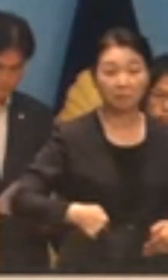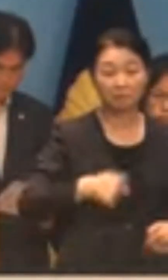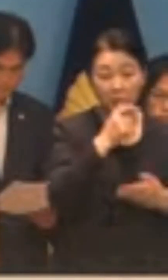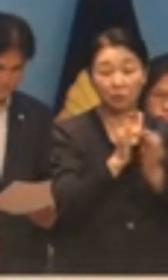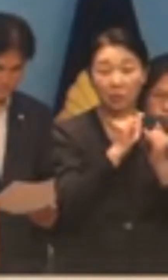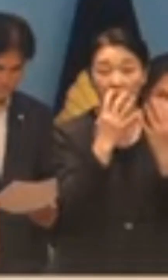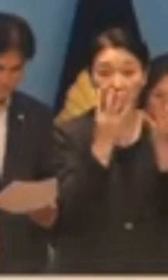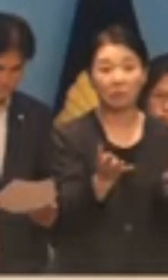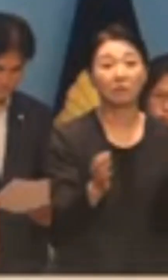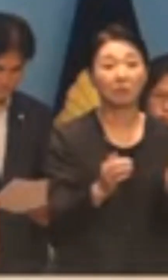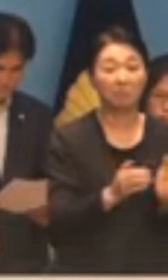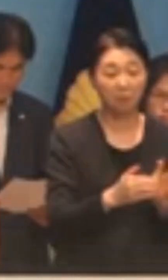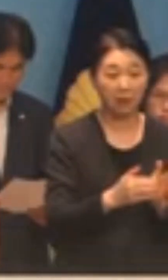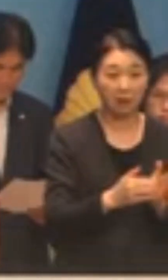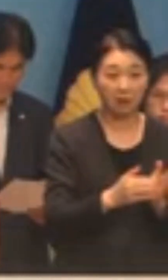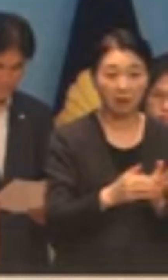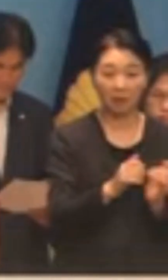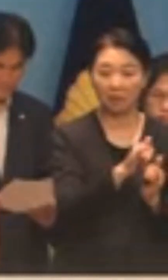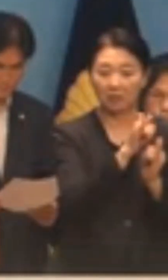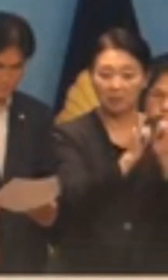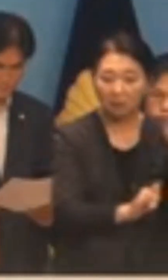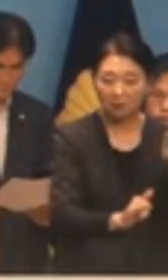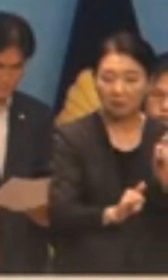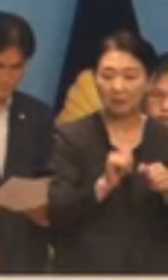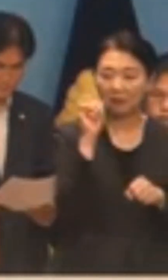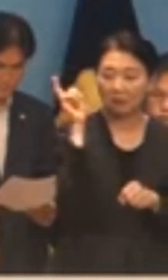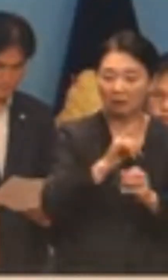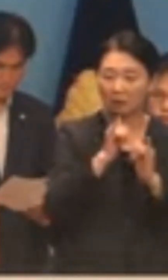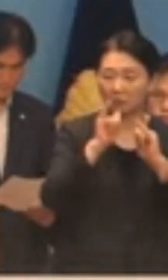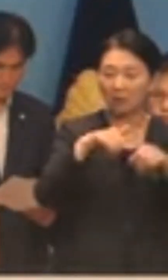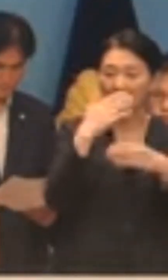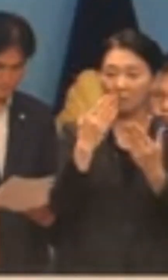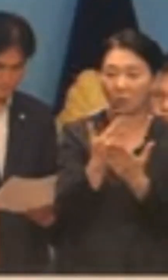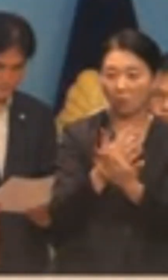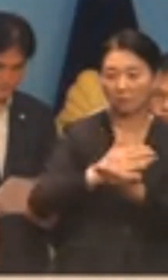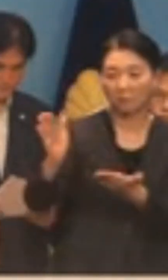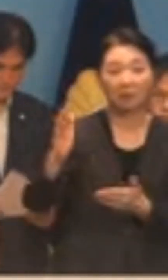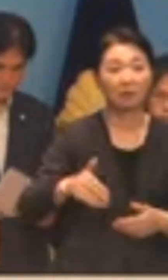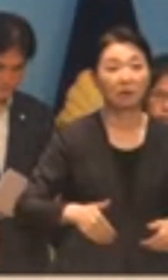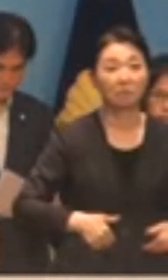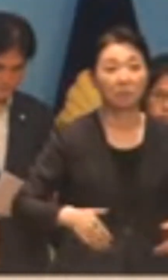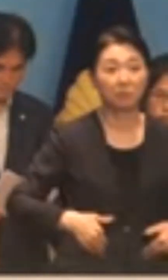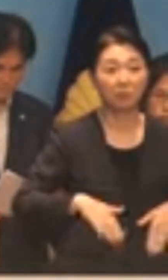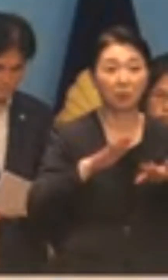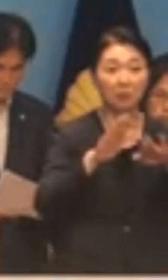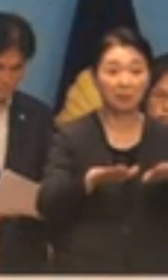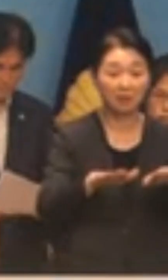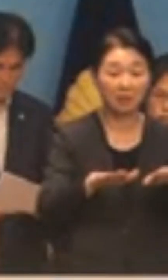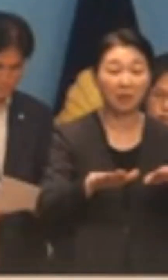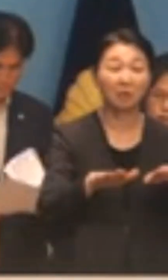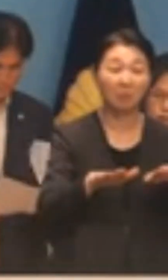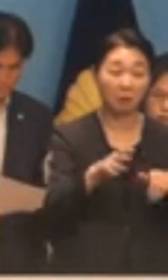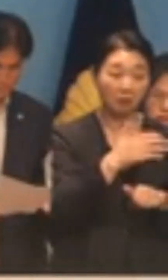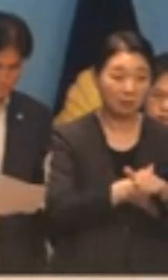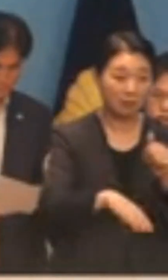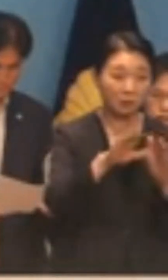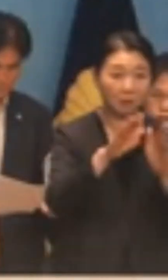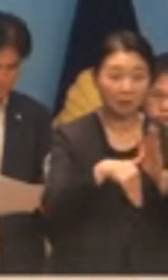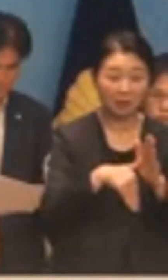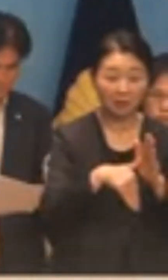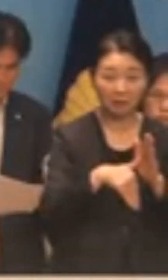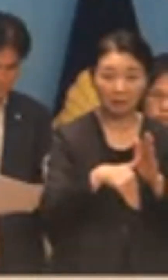역사 수구세력 청산이라는 오래된 과제를 외면하지 않고 더 이상 미뤄둘 수 없는 시대적